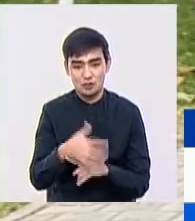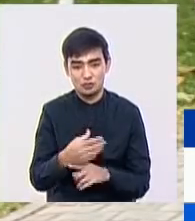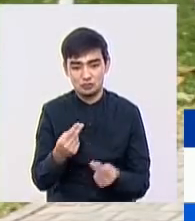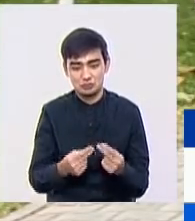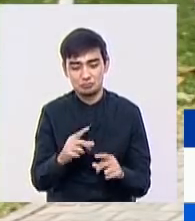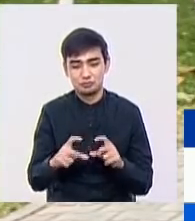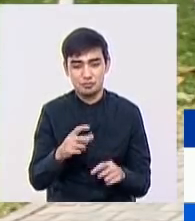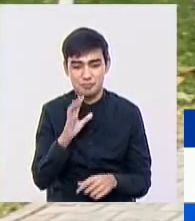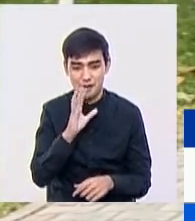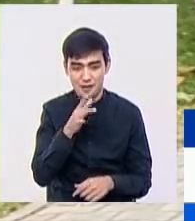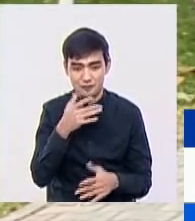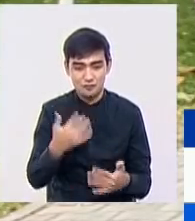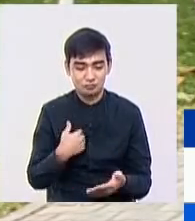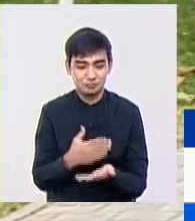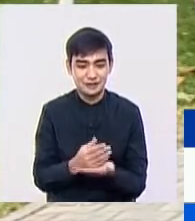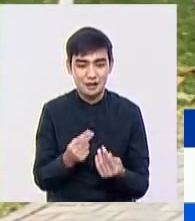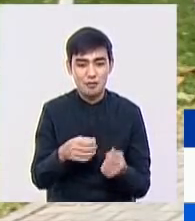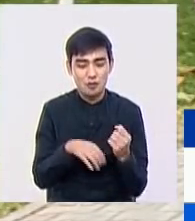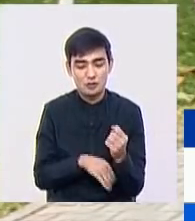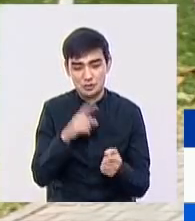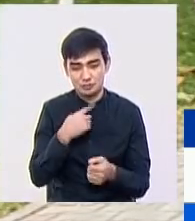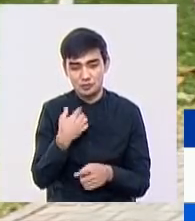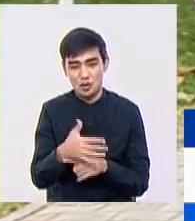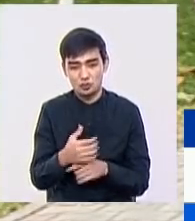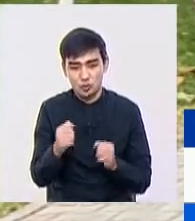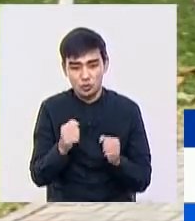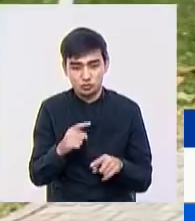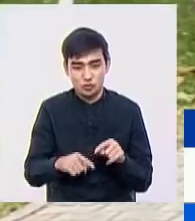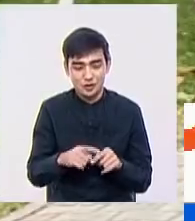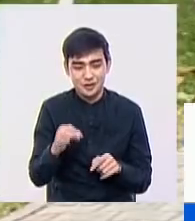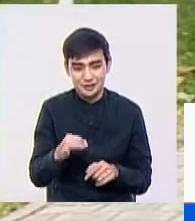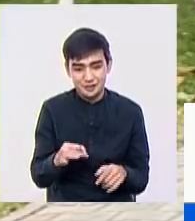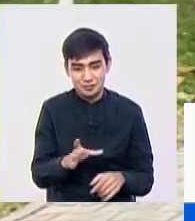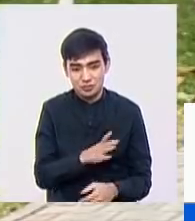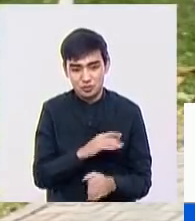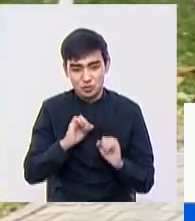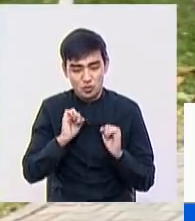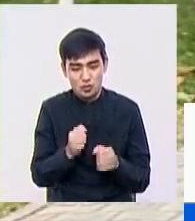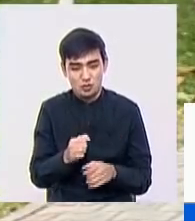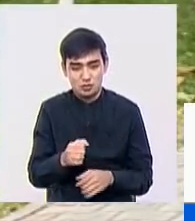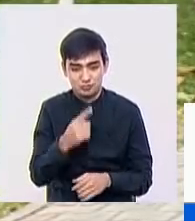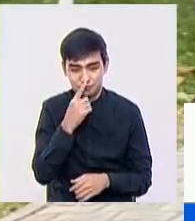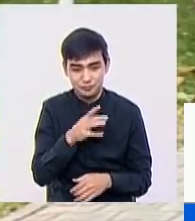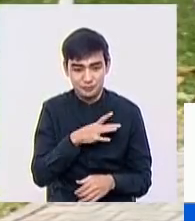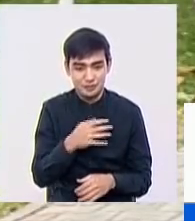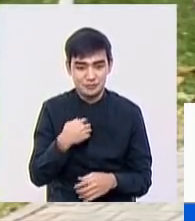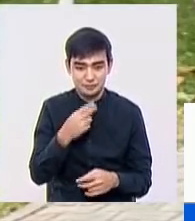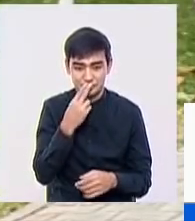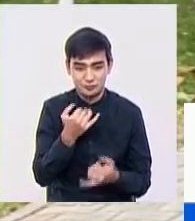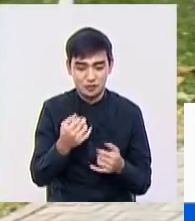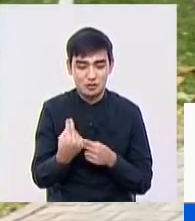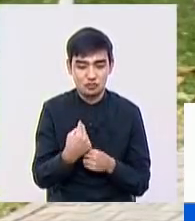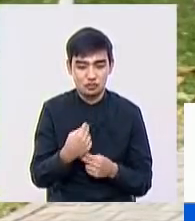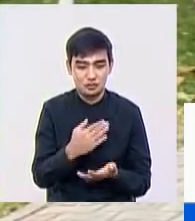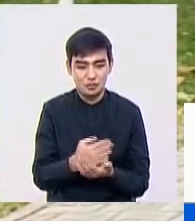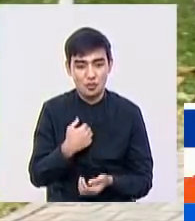Я играю здесь уже 5 лет, но вот последний месяц в парке. Уже холодает, вот недавно было совсем прохладно. Поэтому простыл, сейчас